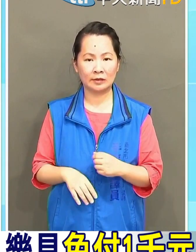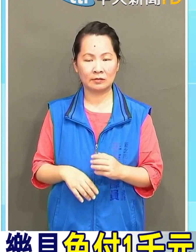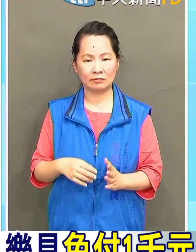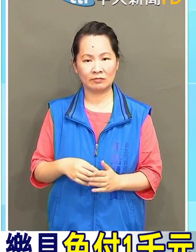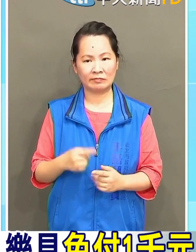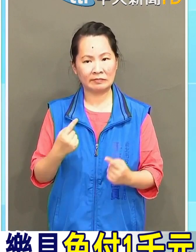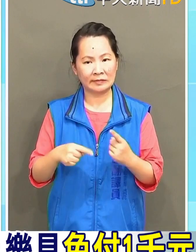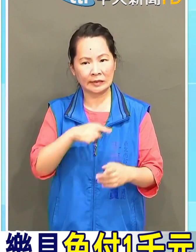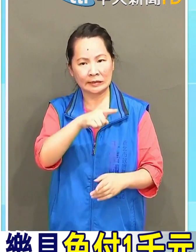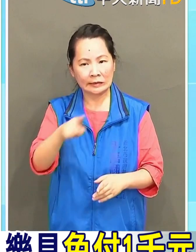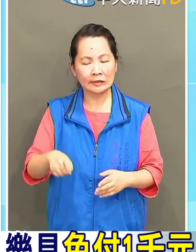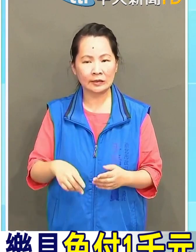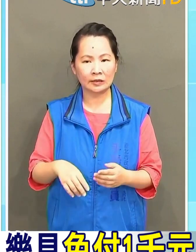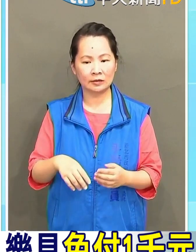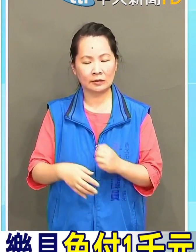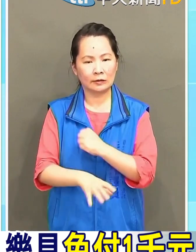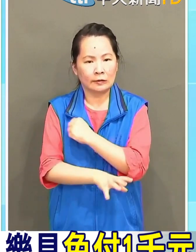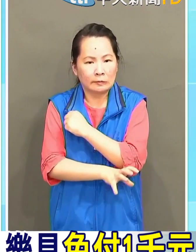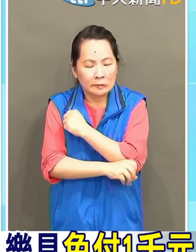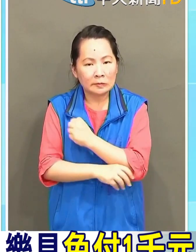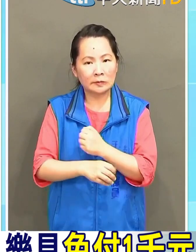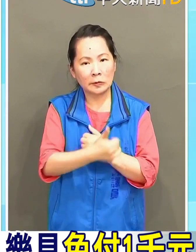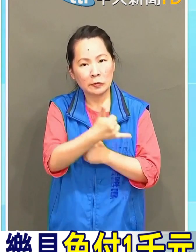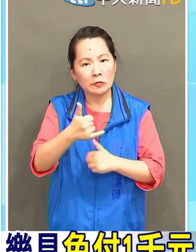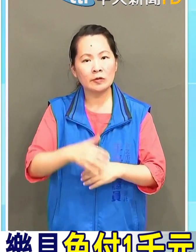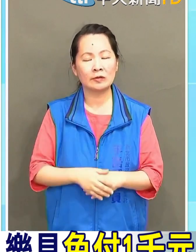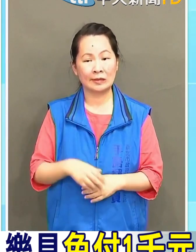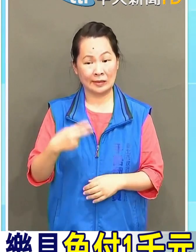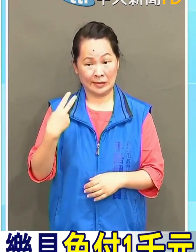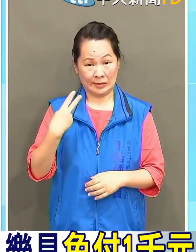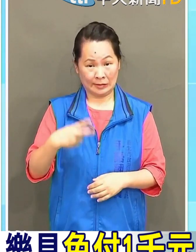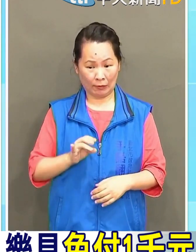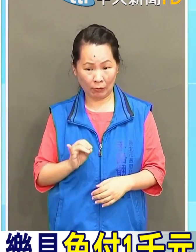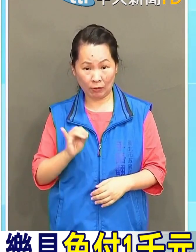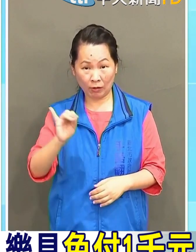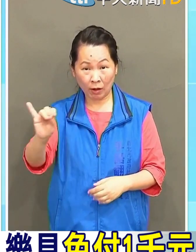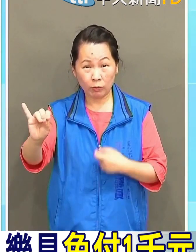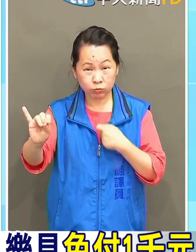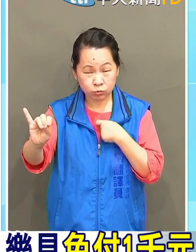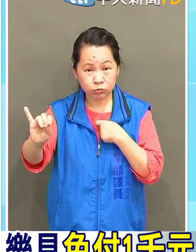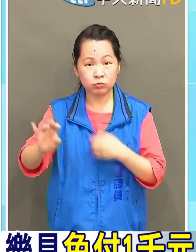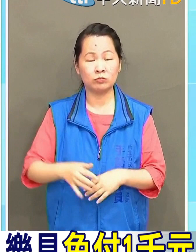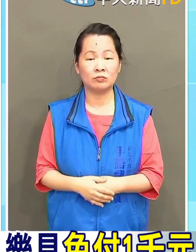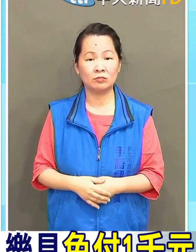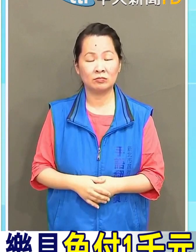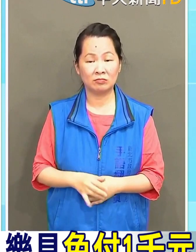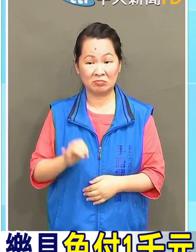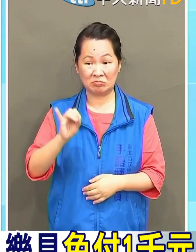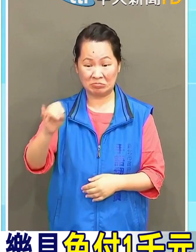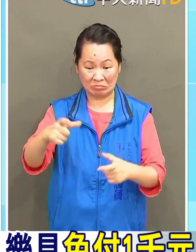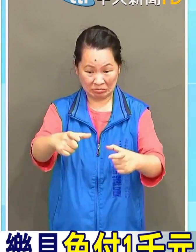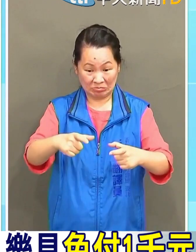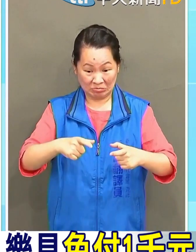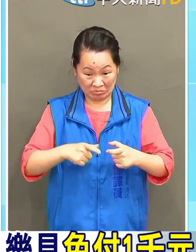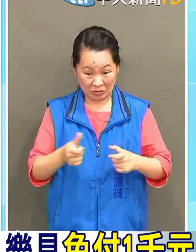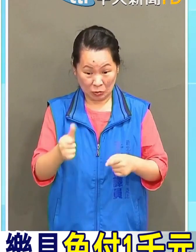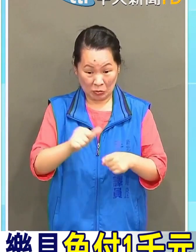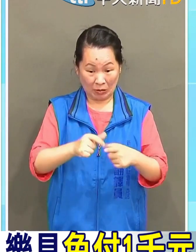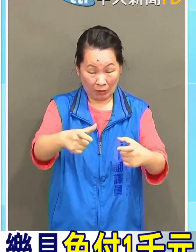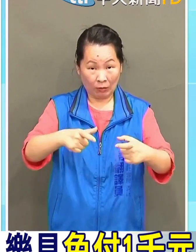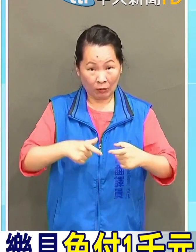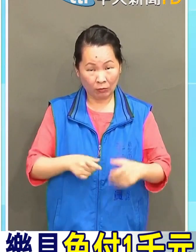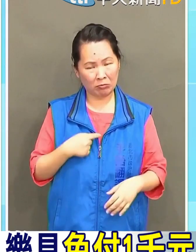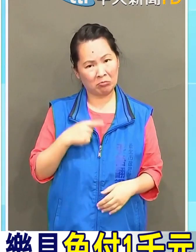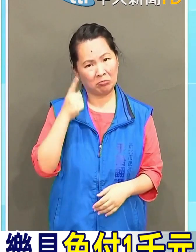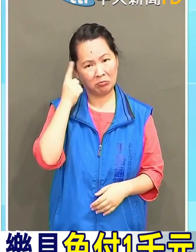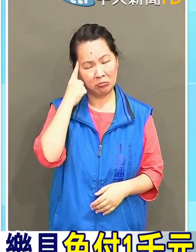受到最冲击的市民经济，还要再拿1000块出来再来振兴经济的5倍券，我倒觉